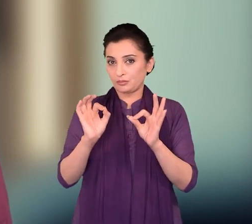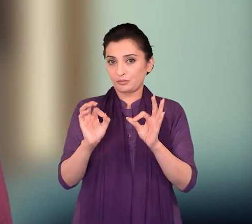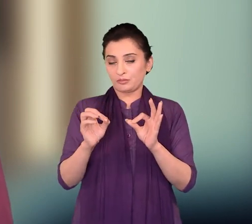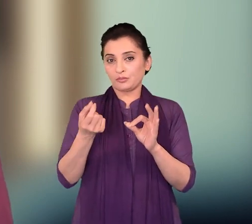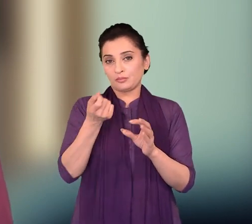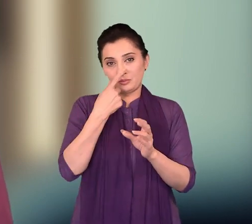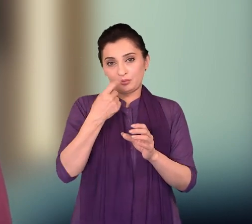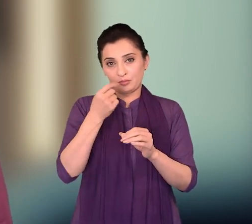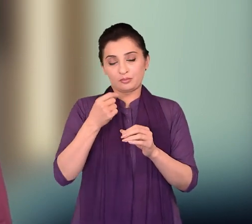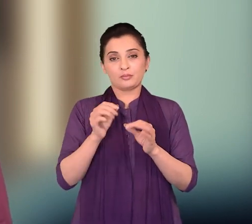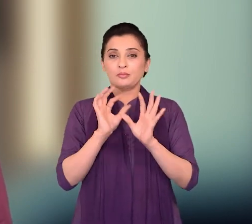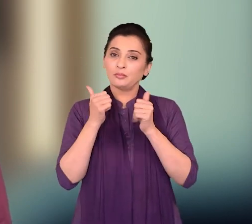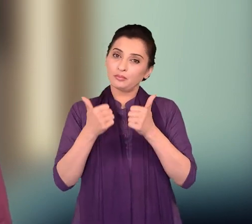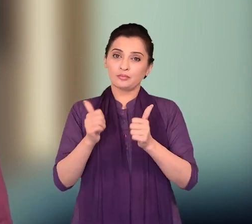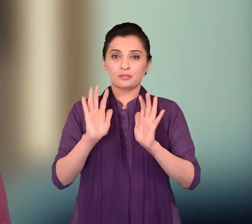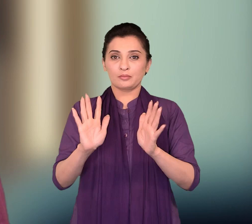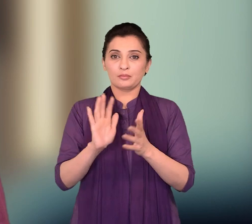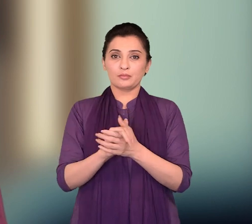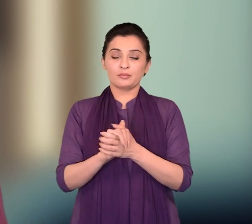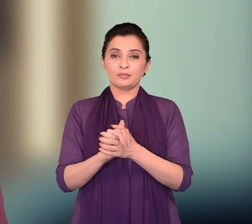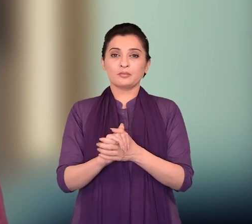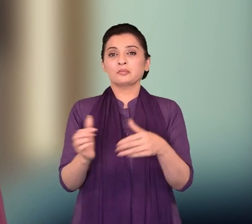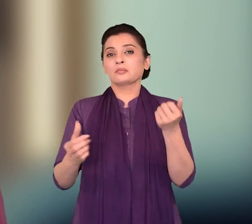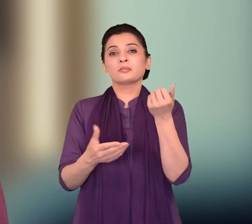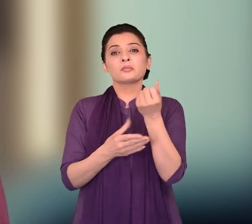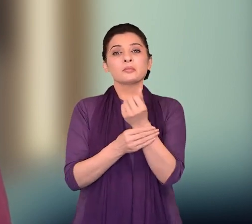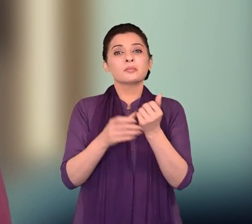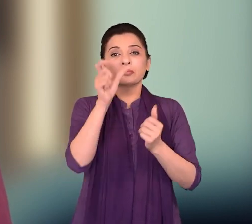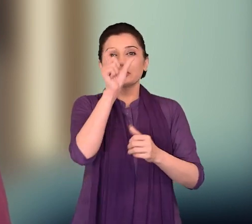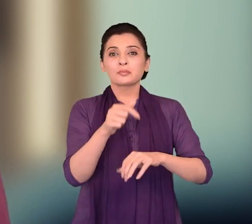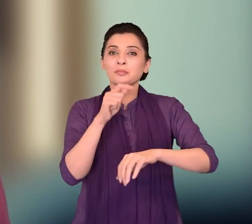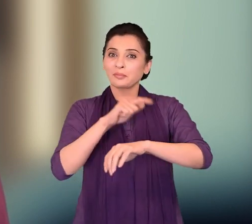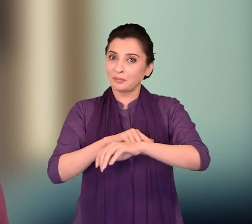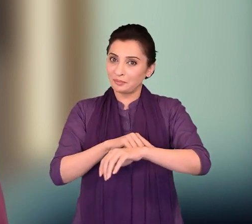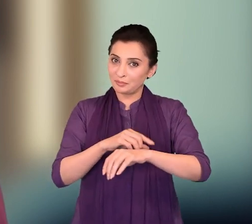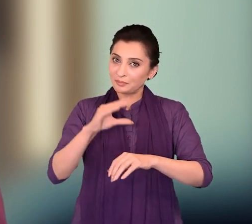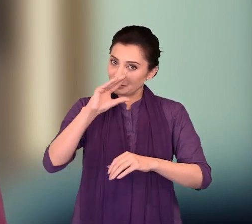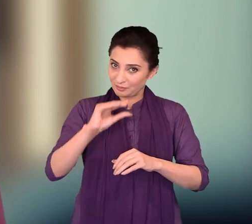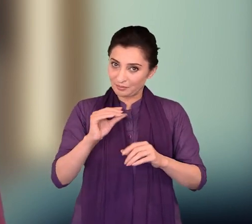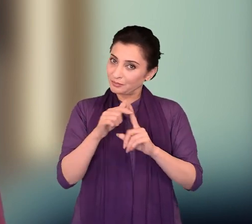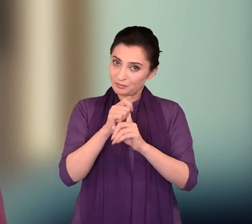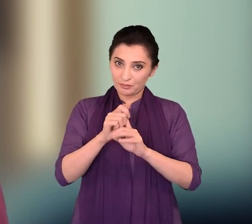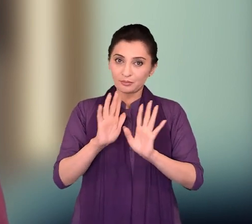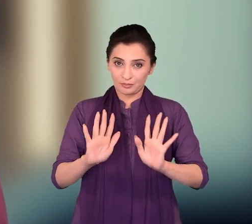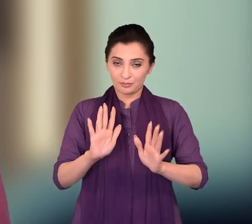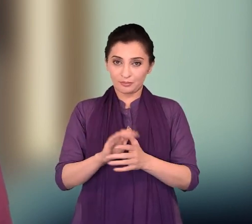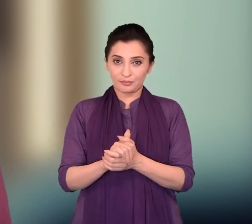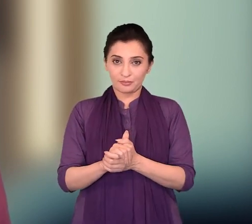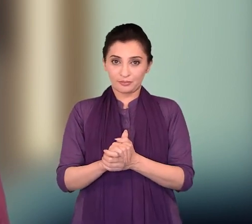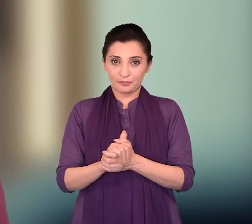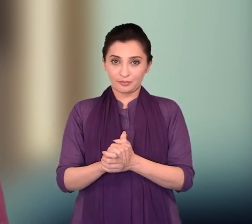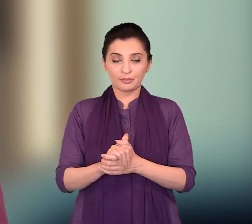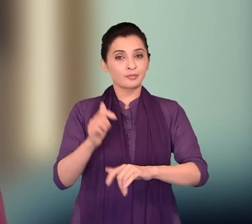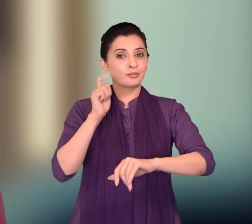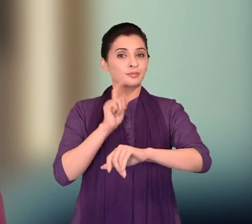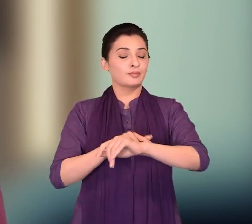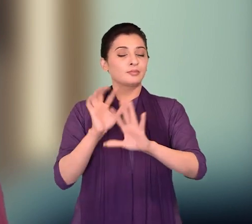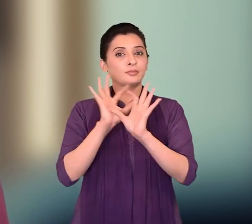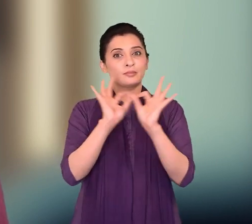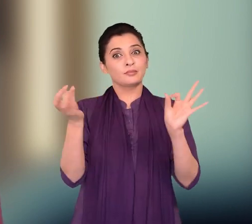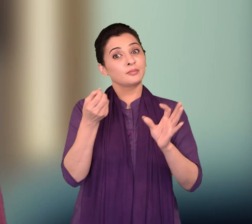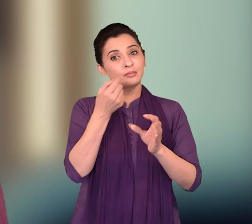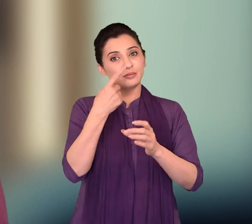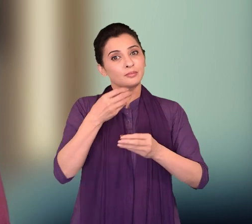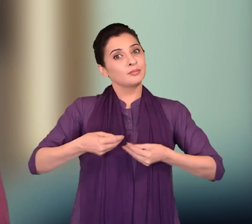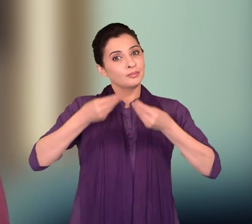بی ڈن, اینڈ دس کین آلسو سیو ٹائم آف دا پیشنٹ. بہت سارے پیشنٹس کا وقت بچتا ہے اس طرح, اور اکثر بر